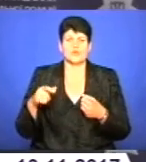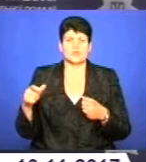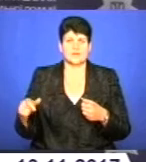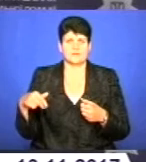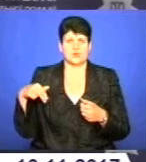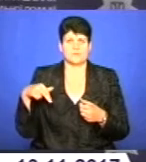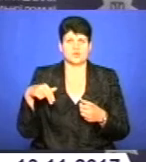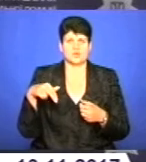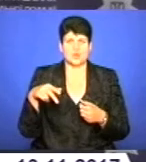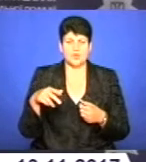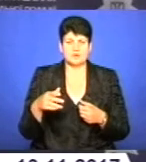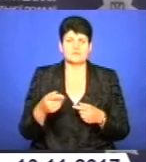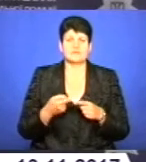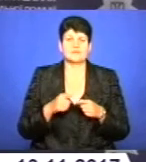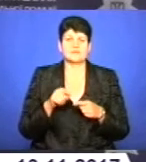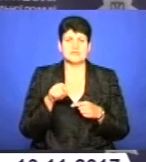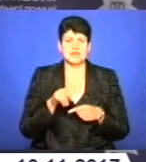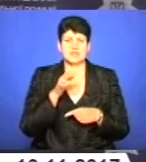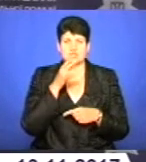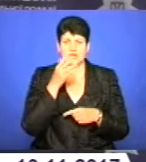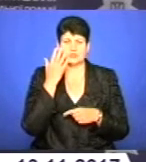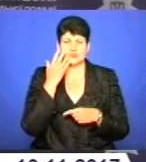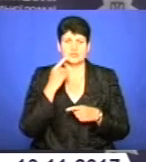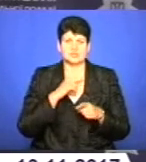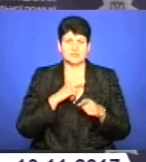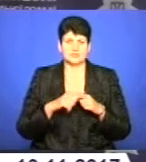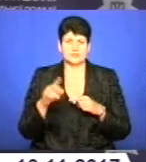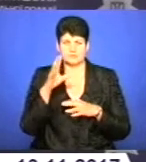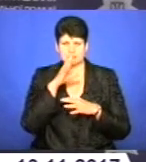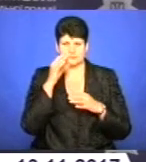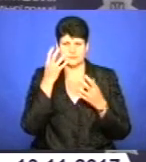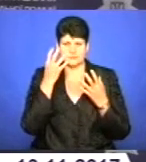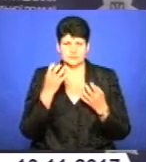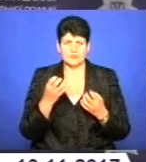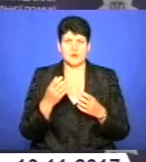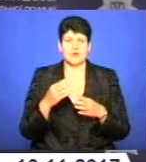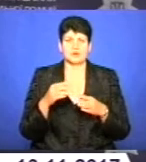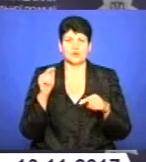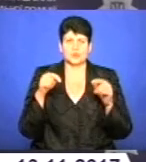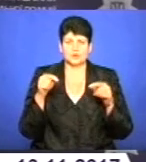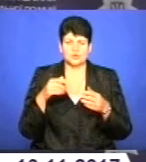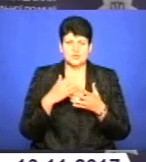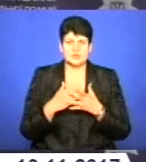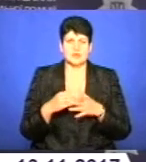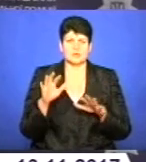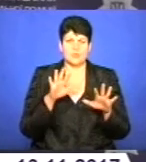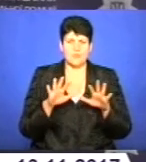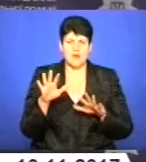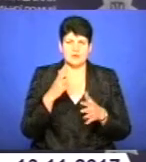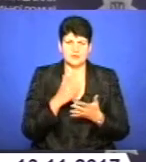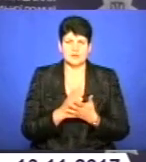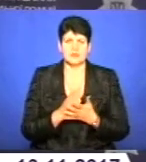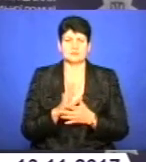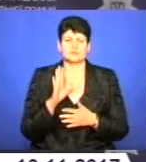пішоходів, особливо у цей час, коли рано смеркає, коли вологість, коли падає дощ, коли є мряка, коли є туман,